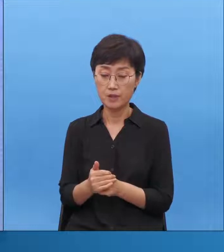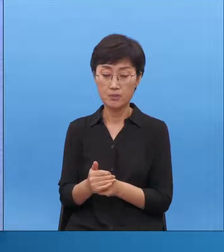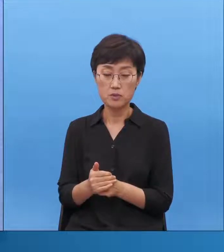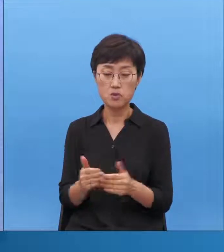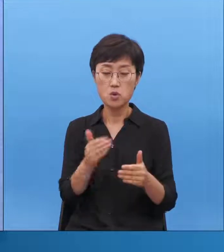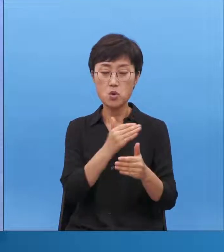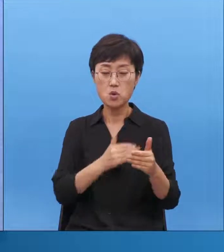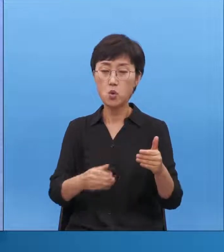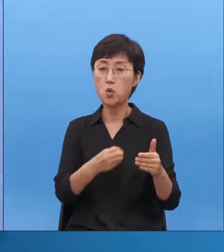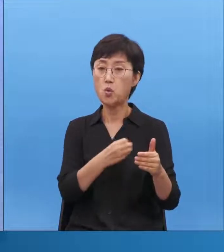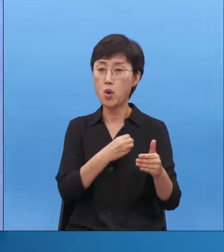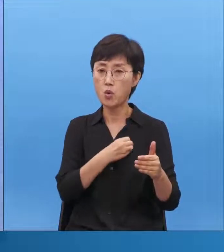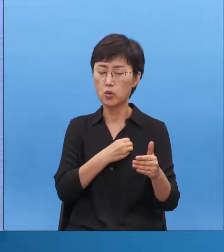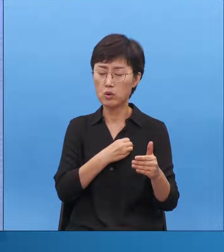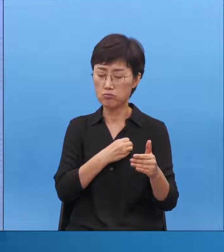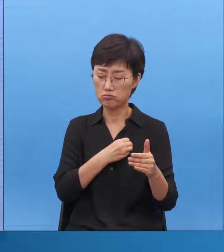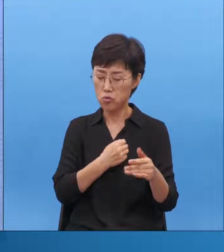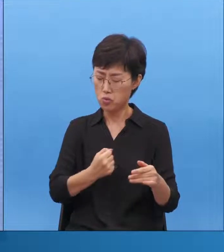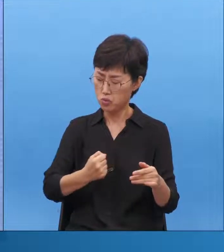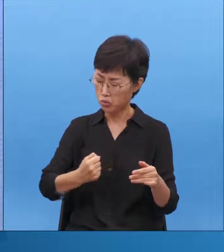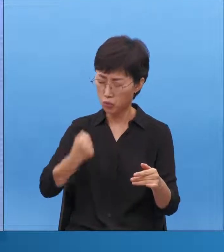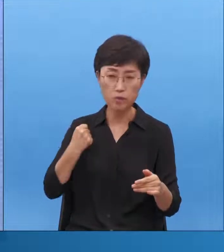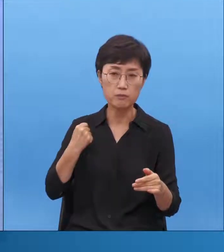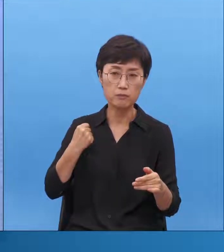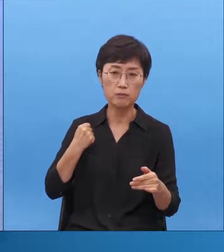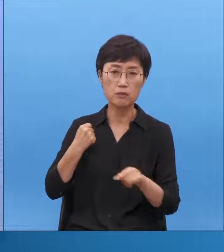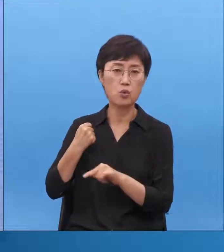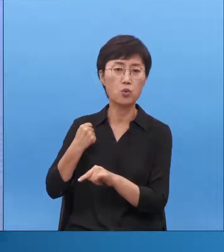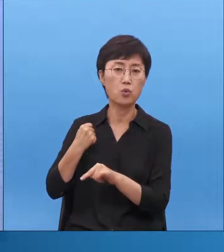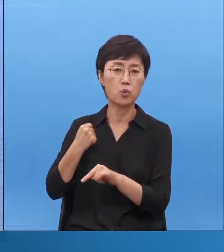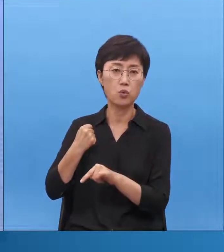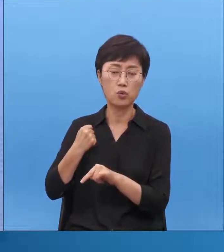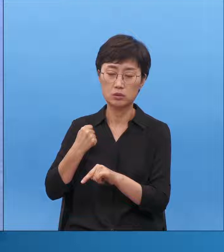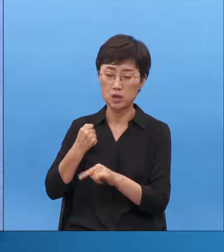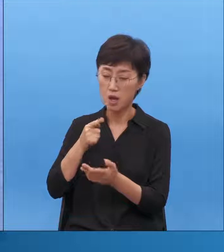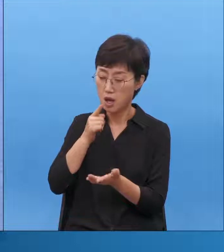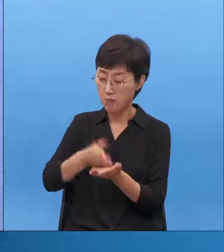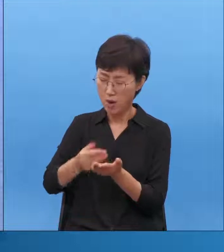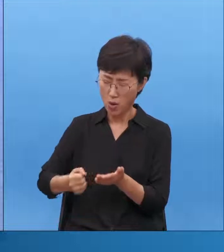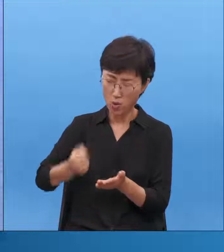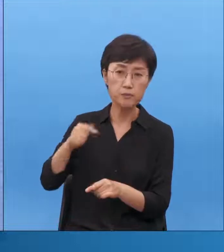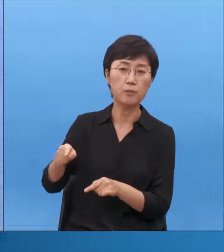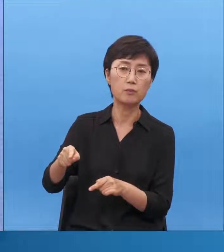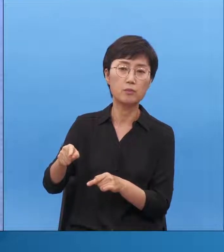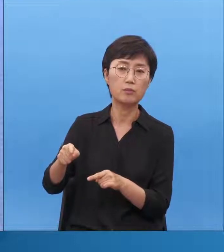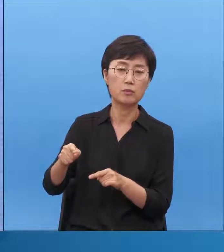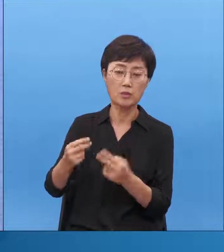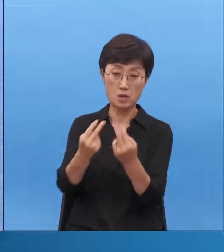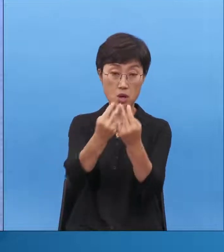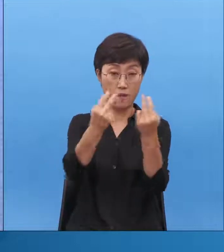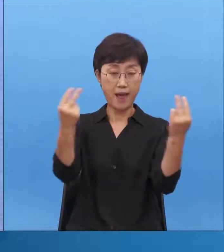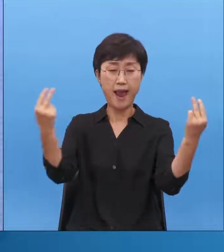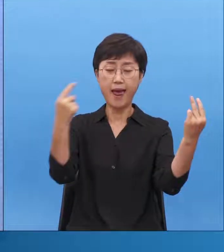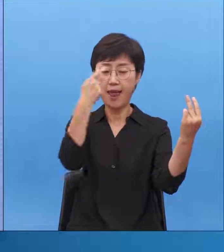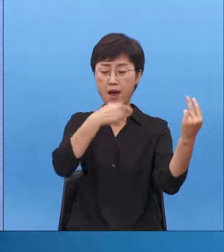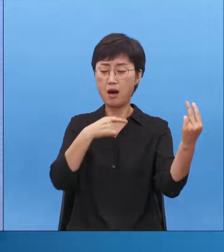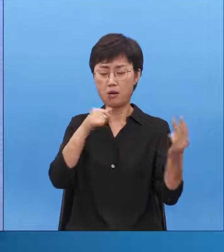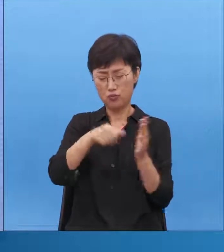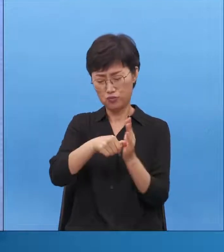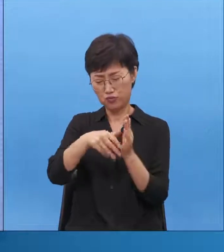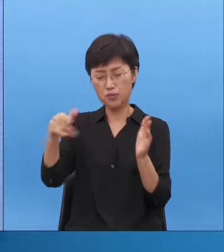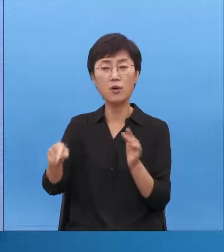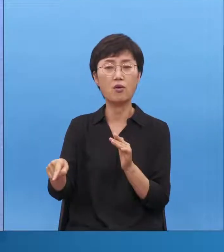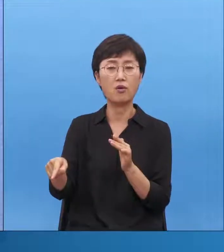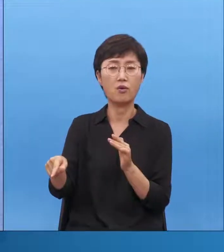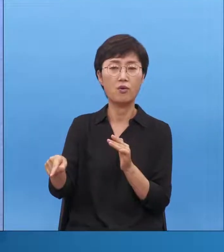뜻입니다. 굉장히 힘이 있는 막강한 직업입니다. And to be a prominent member of the council, that was his boundaries. He